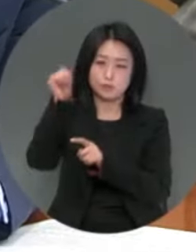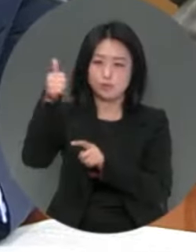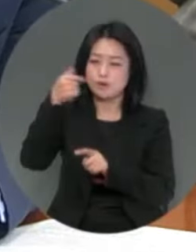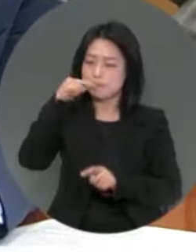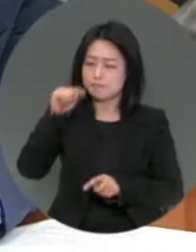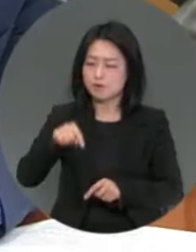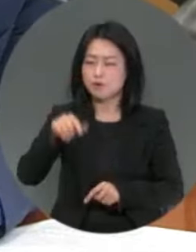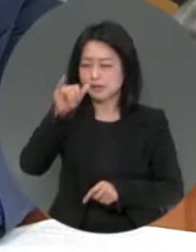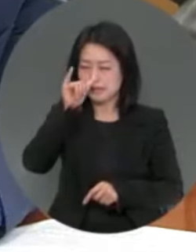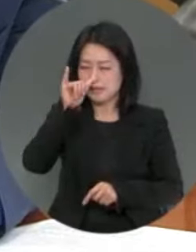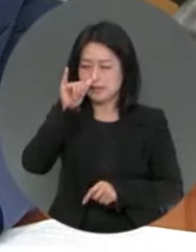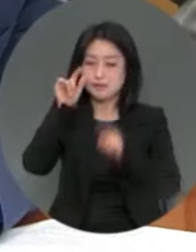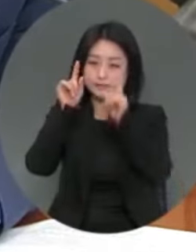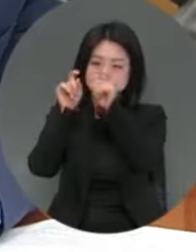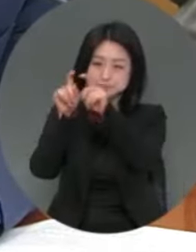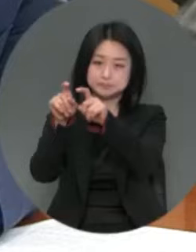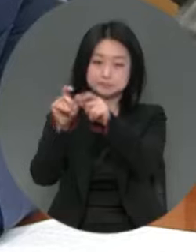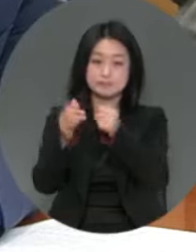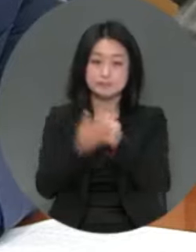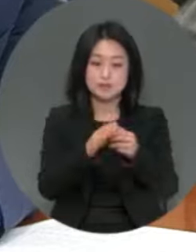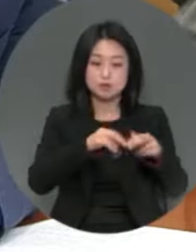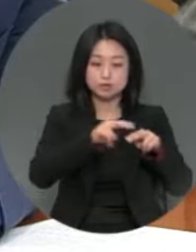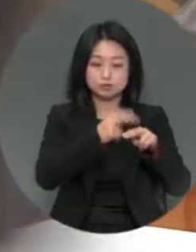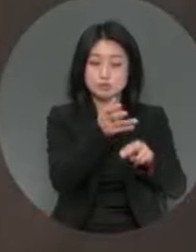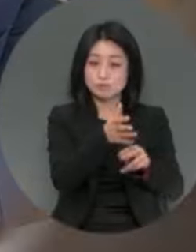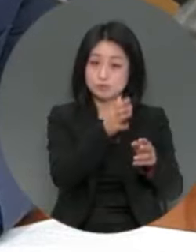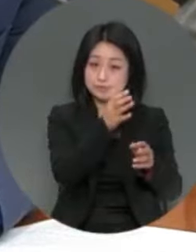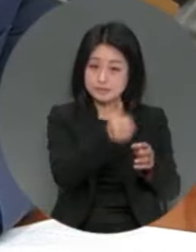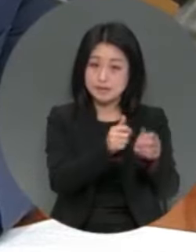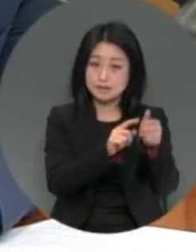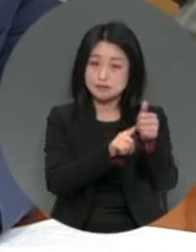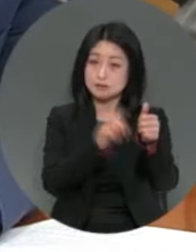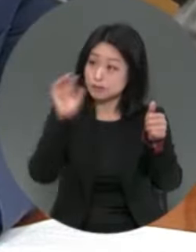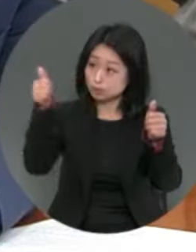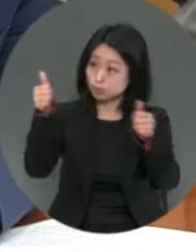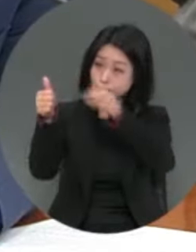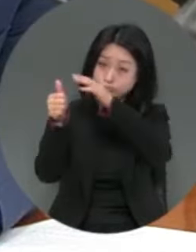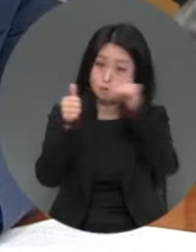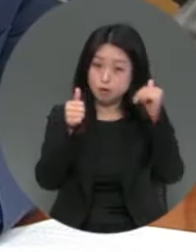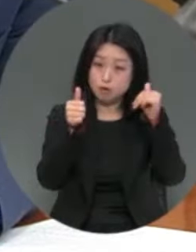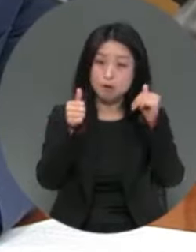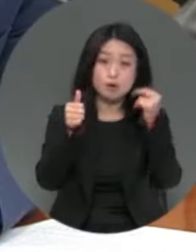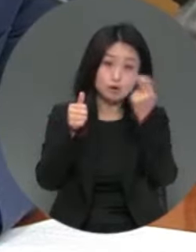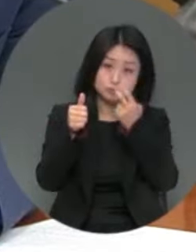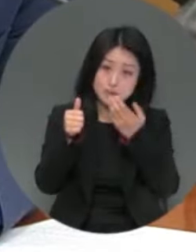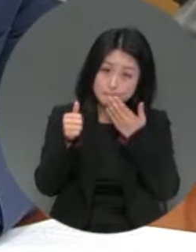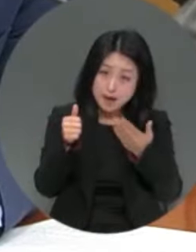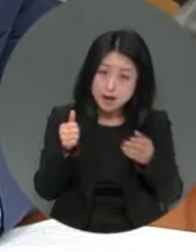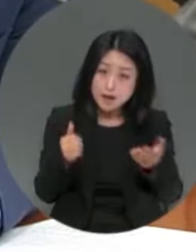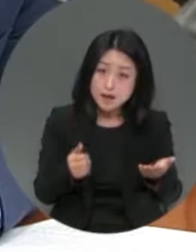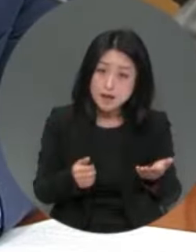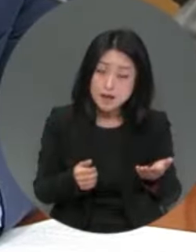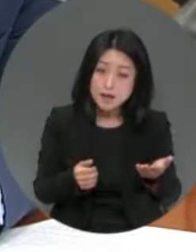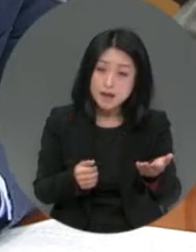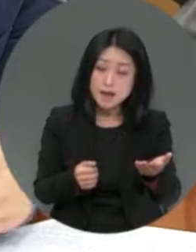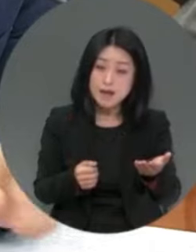의심이 짙어지고 있습니다. 공수처장은 필요하면 대통령도 소환하고 수사할 수 있다. 이거 확인하는 거죠.